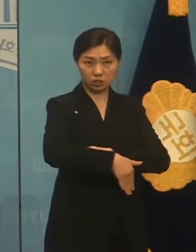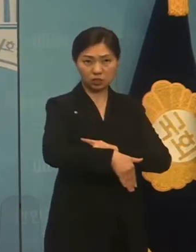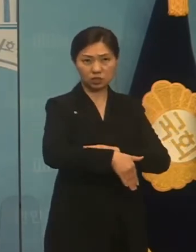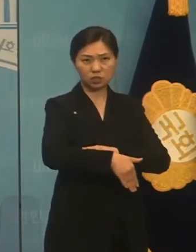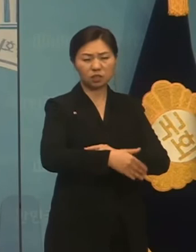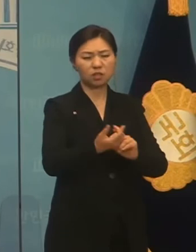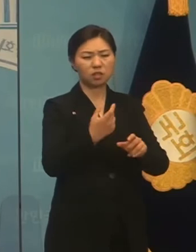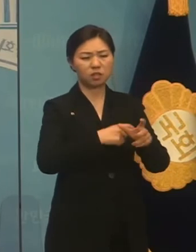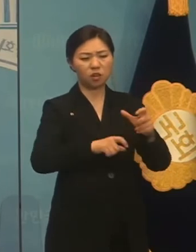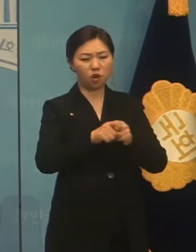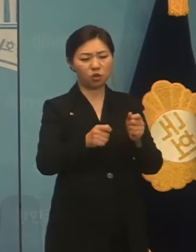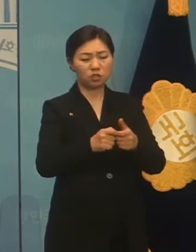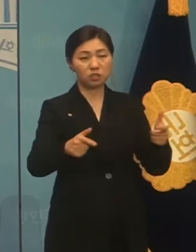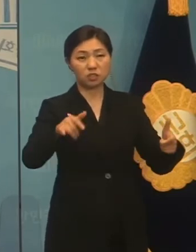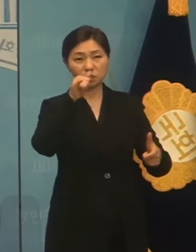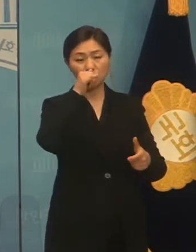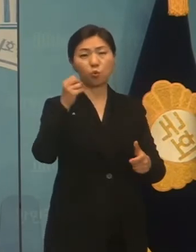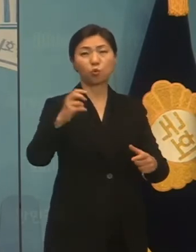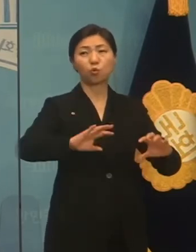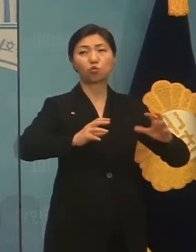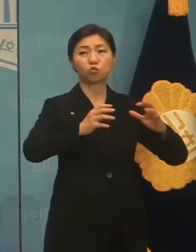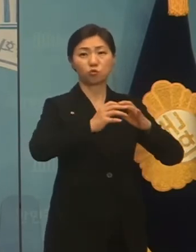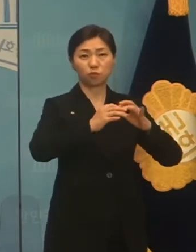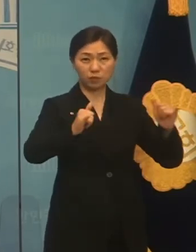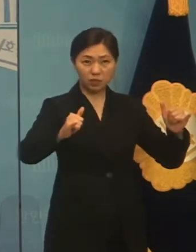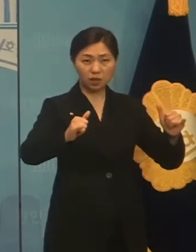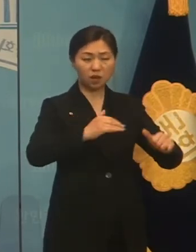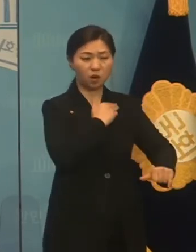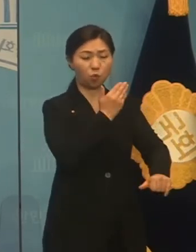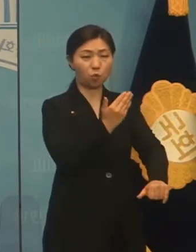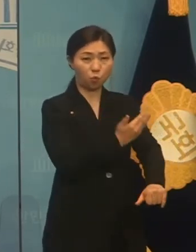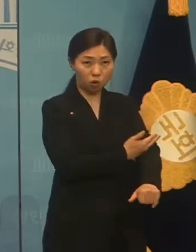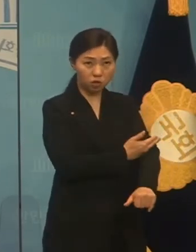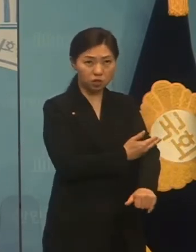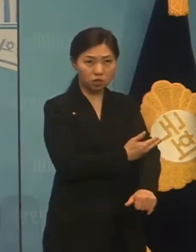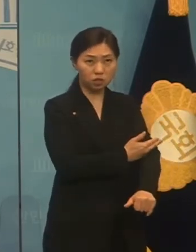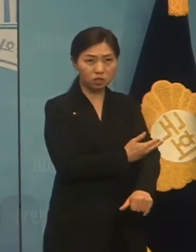하고 국민의 권리를 대폭